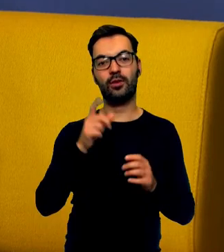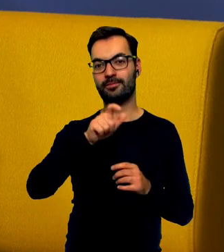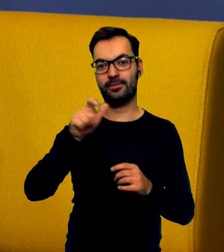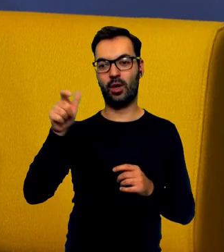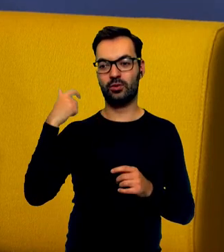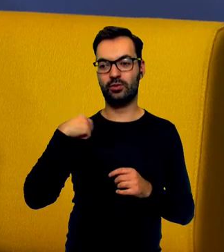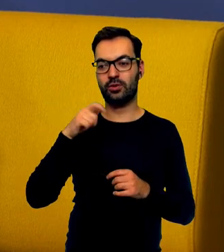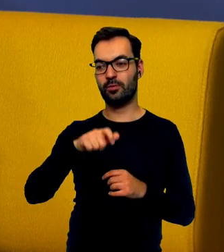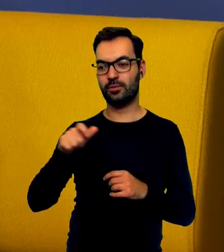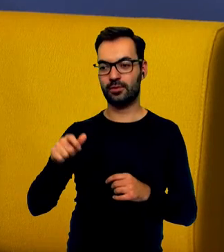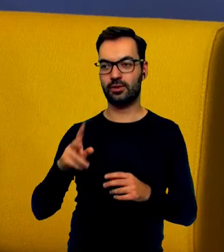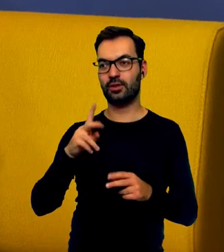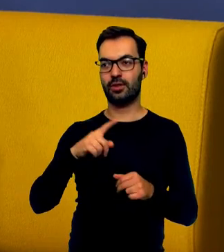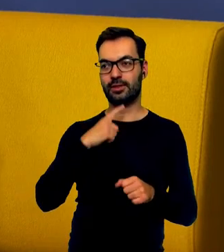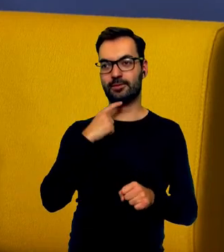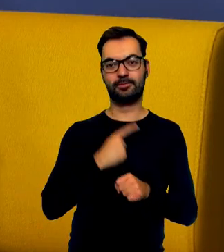osób